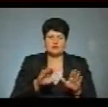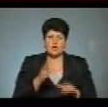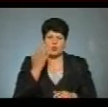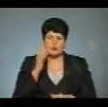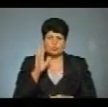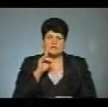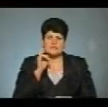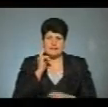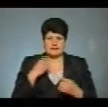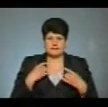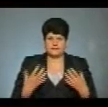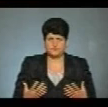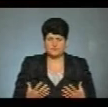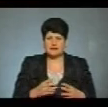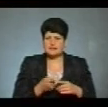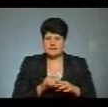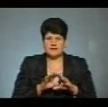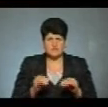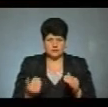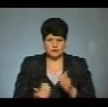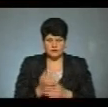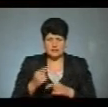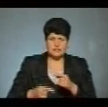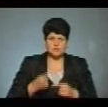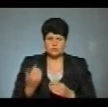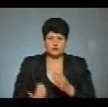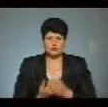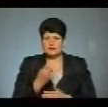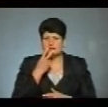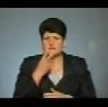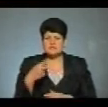свят. І це всі новини на цю пору. Наступний інформаційний